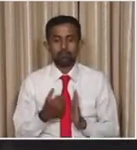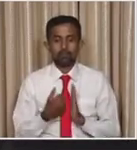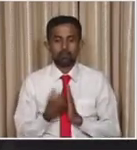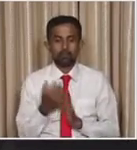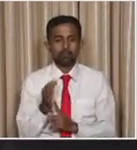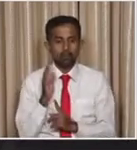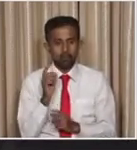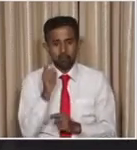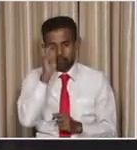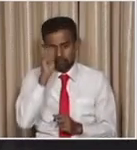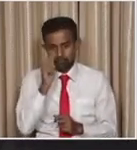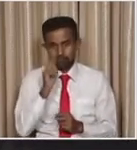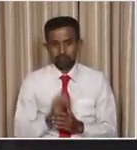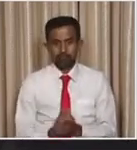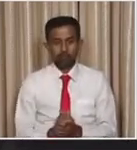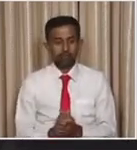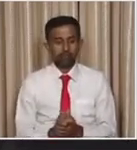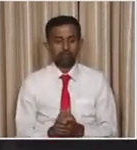සභාපතිතුමනි